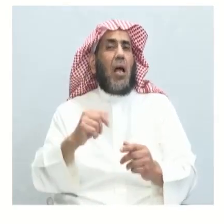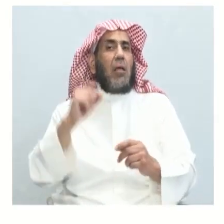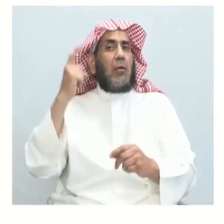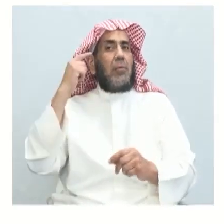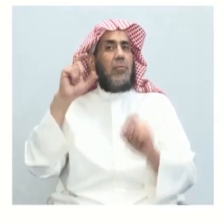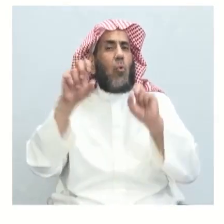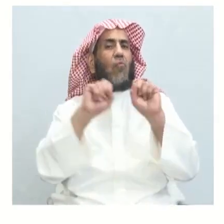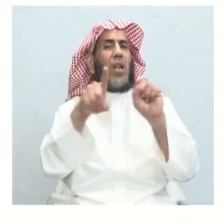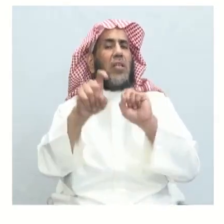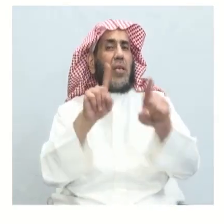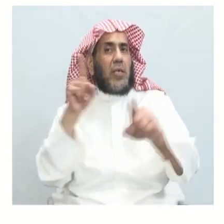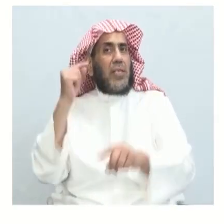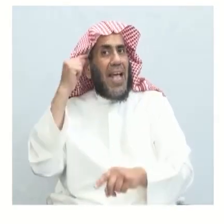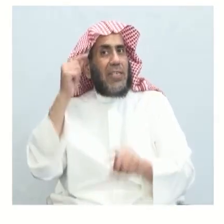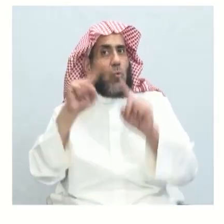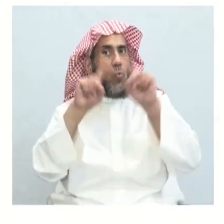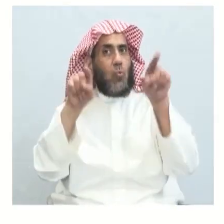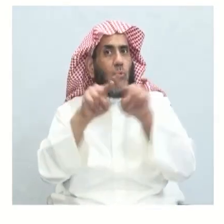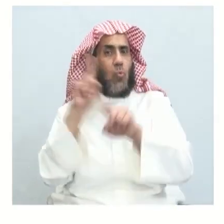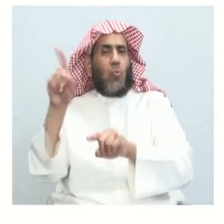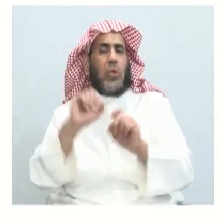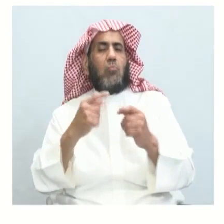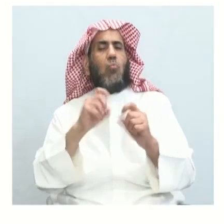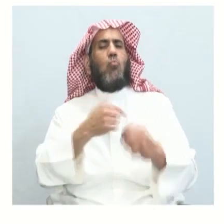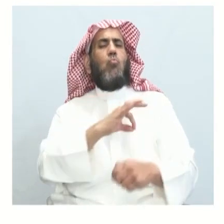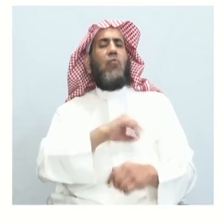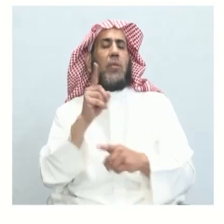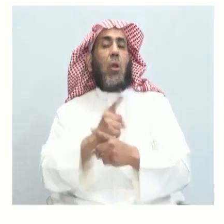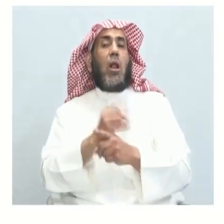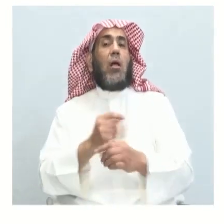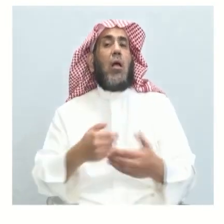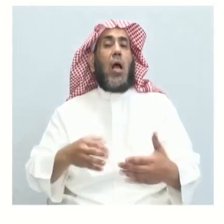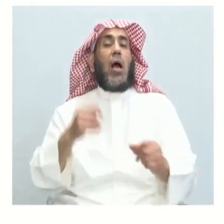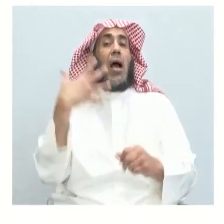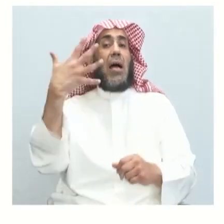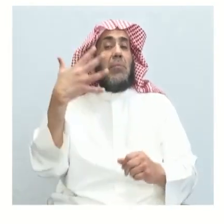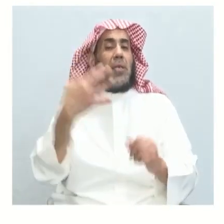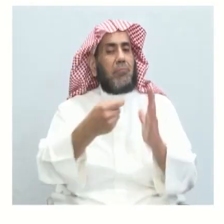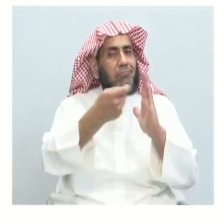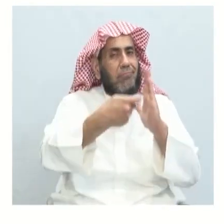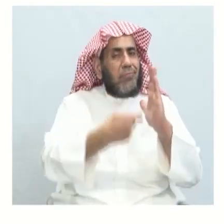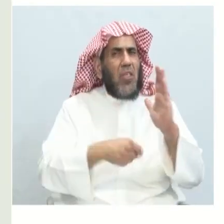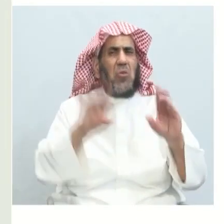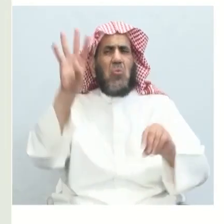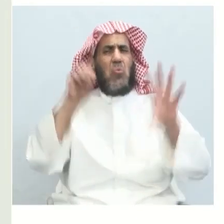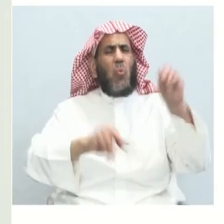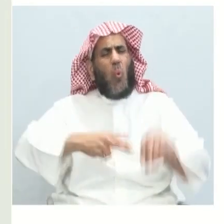بامكانك ايضا الدخول ومشاهده الدرس اذا خامسا النثر الجاهلي النثر